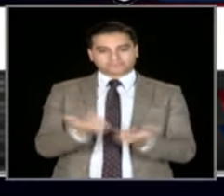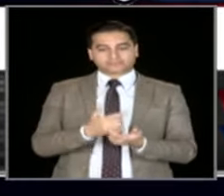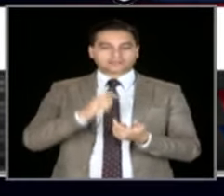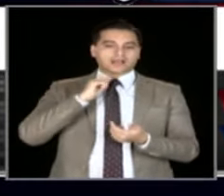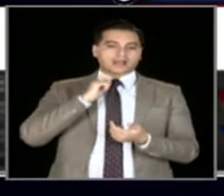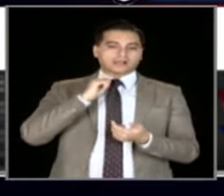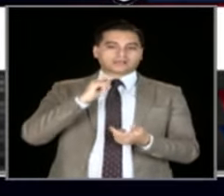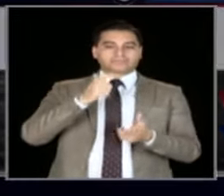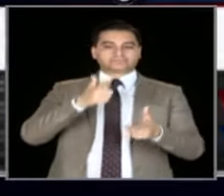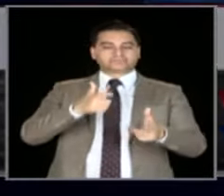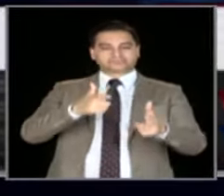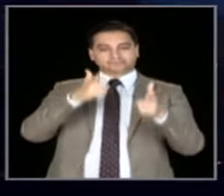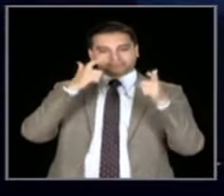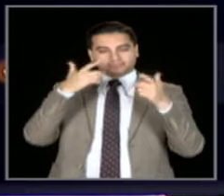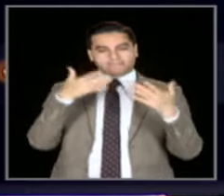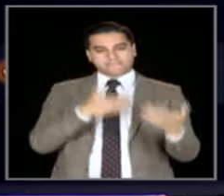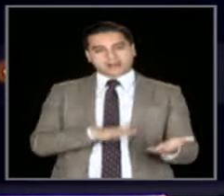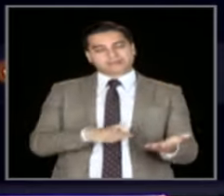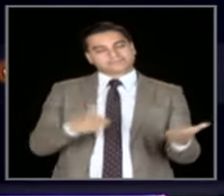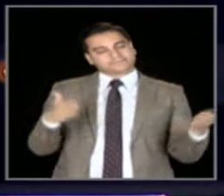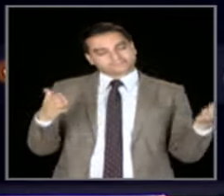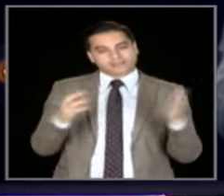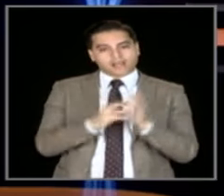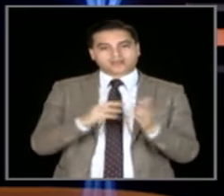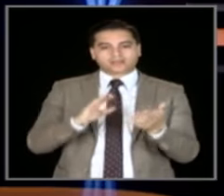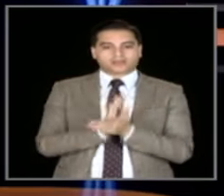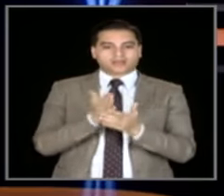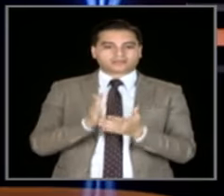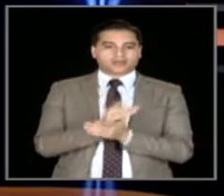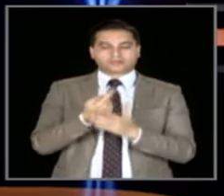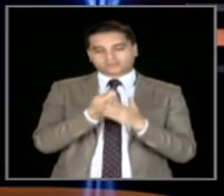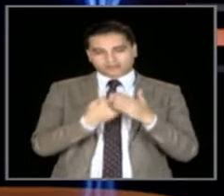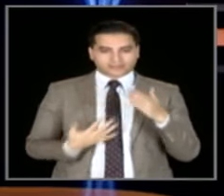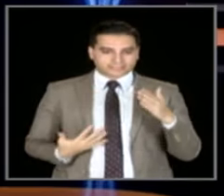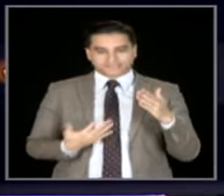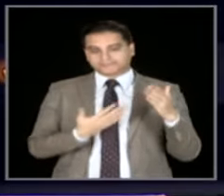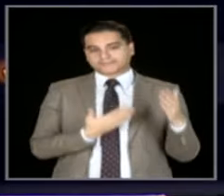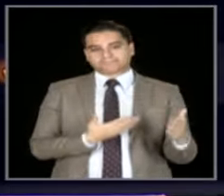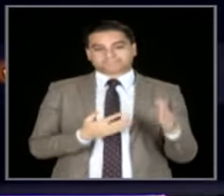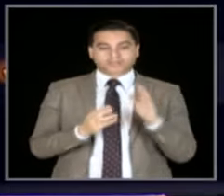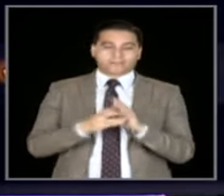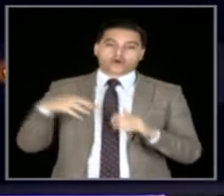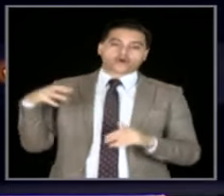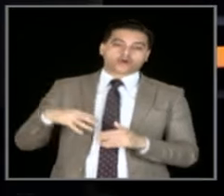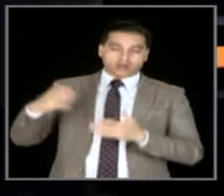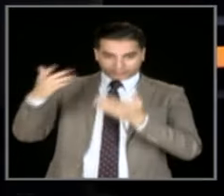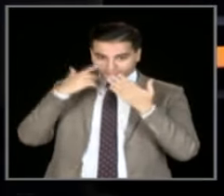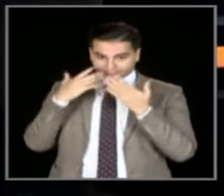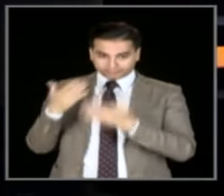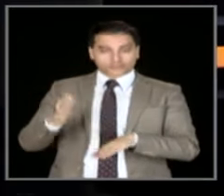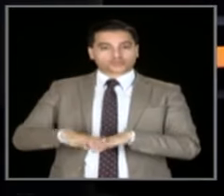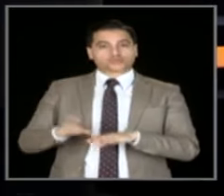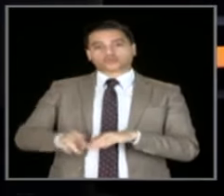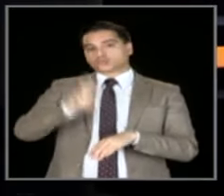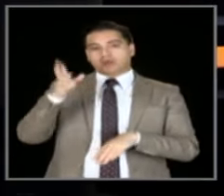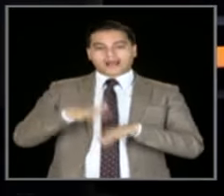إعدامه بالرصاص. للأسف الشديد جامعة طنطا ناقص 5. جامعة القاهرة عندكم